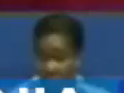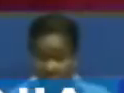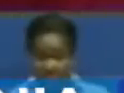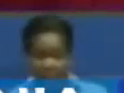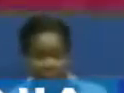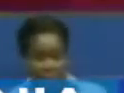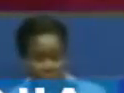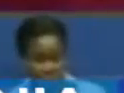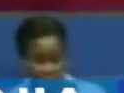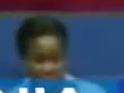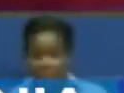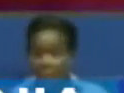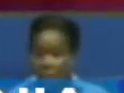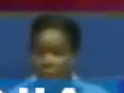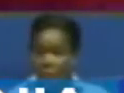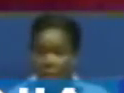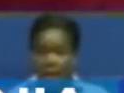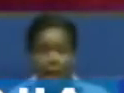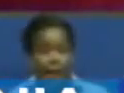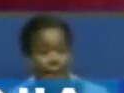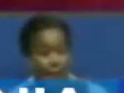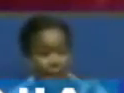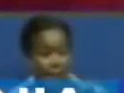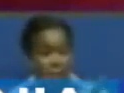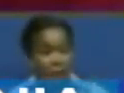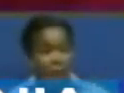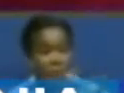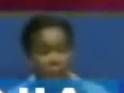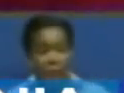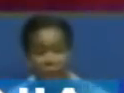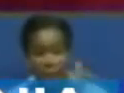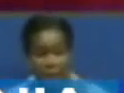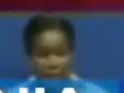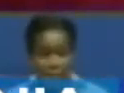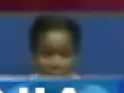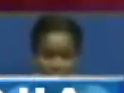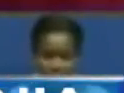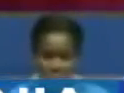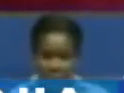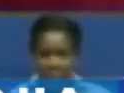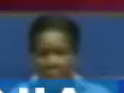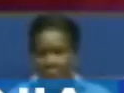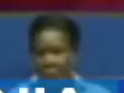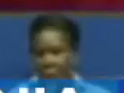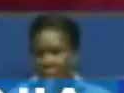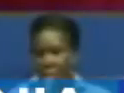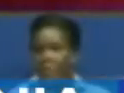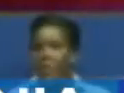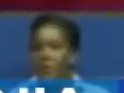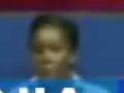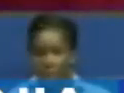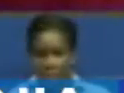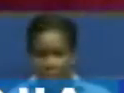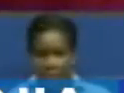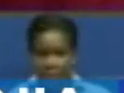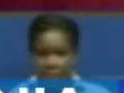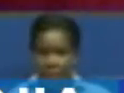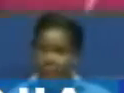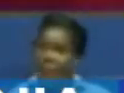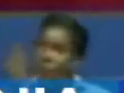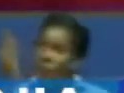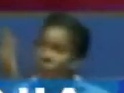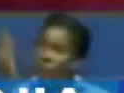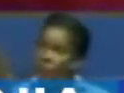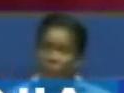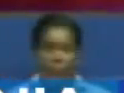na kuitetea Katiba ya Jamhuri ya Muungano wa Tanzania kwa mujibu wa sheria iliyowekwa. Ee